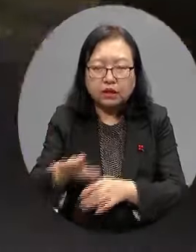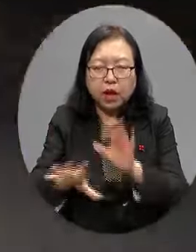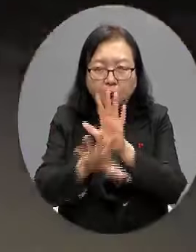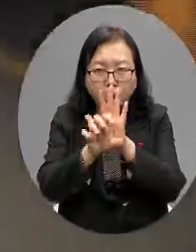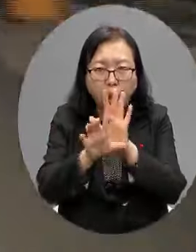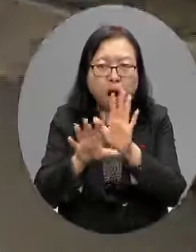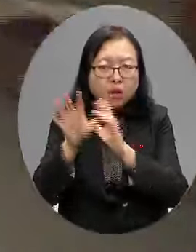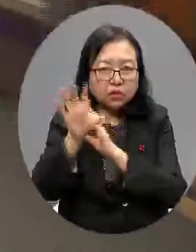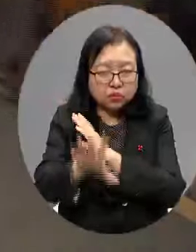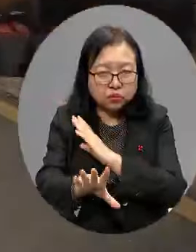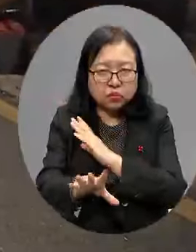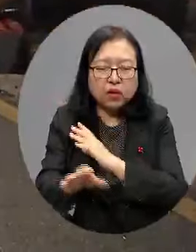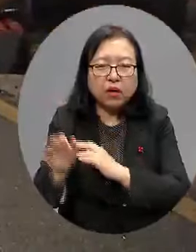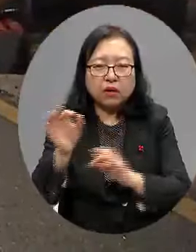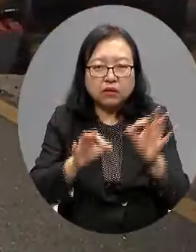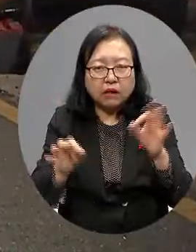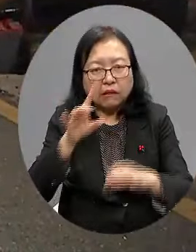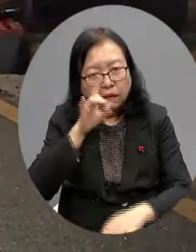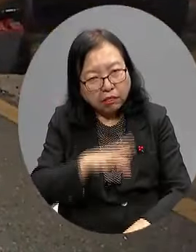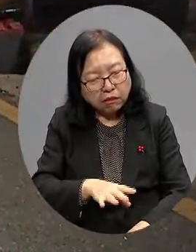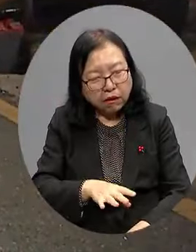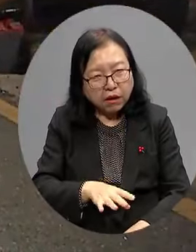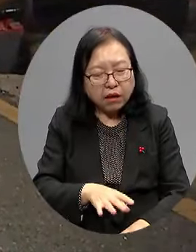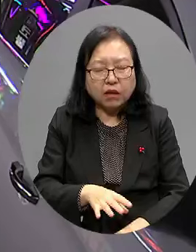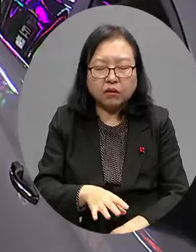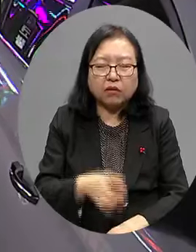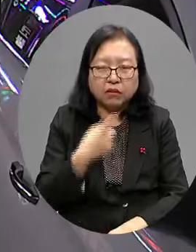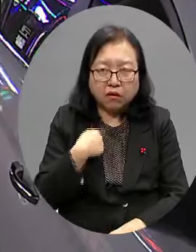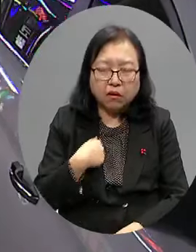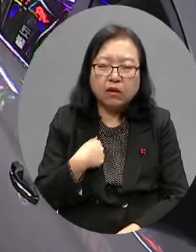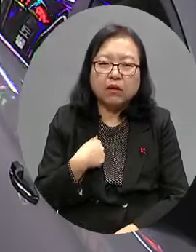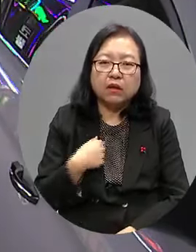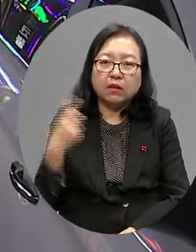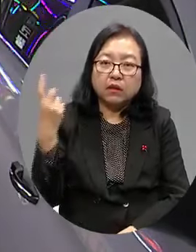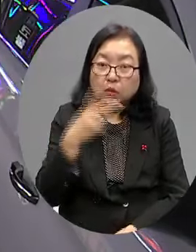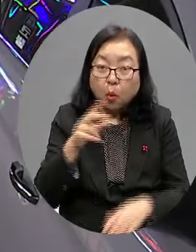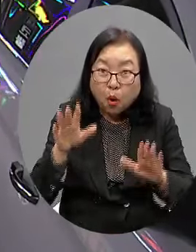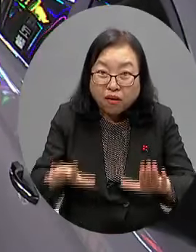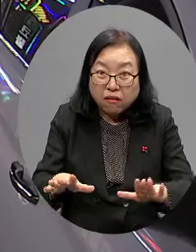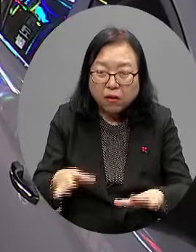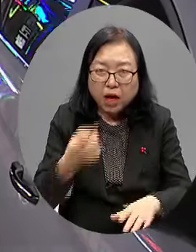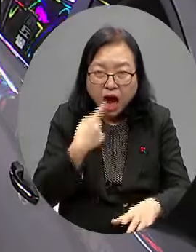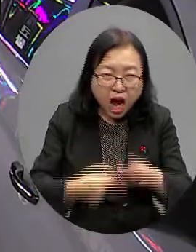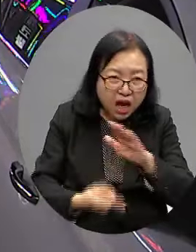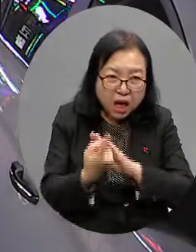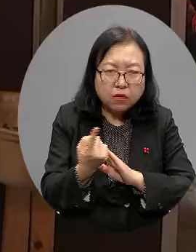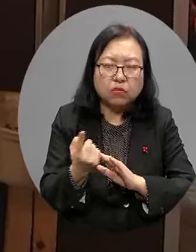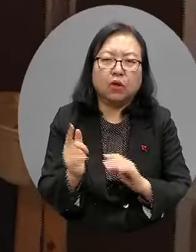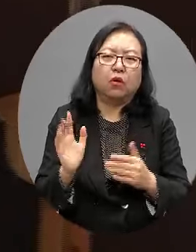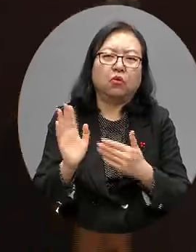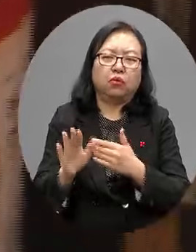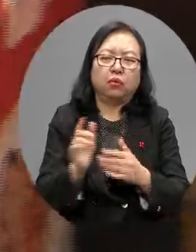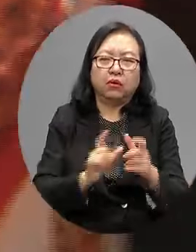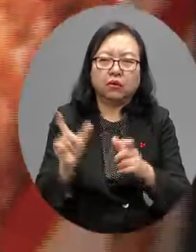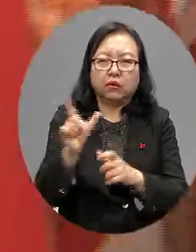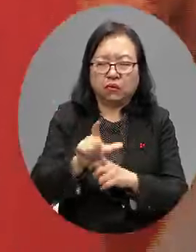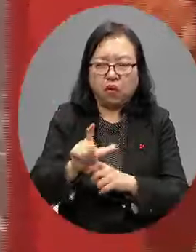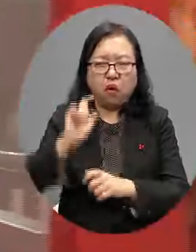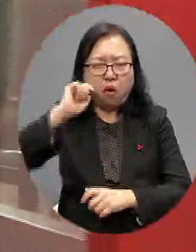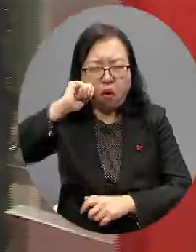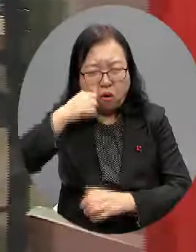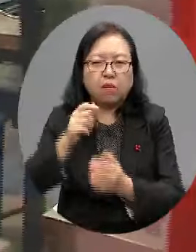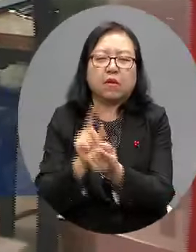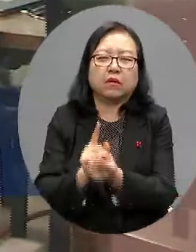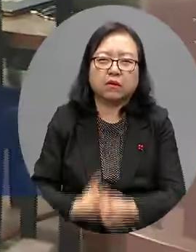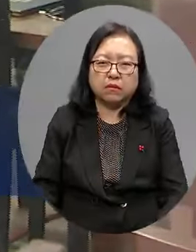상권에 좀처럼 활기를 찾지 못하던 곳입니다. 여기에 계엄 이후 상황은 더 심각해졌습니다. 계엄령